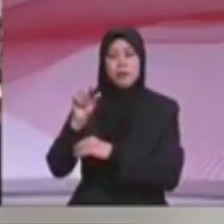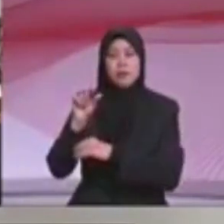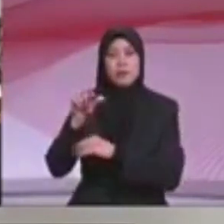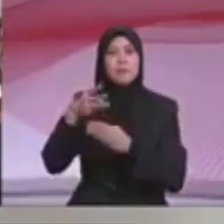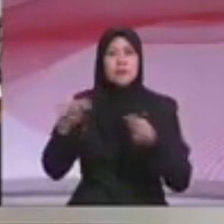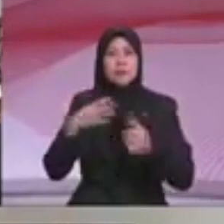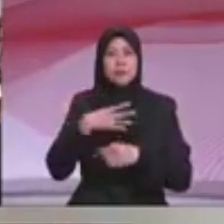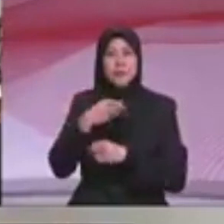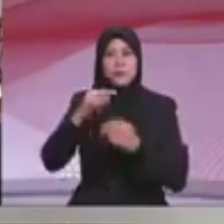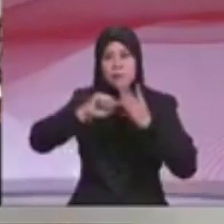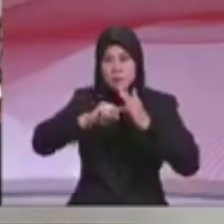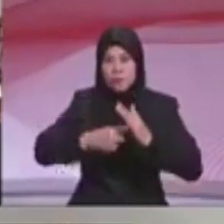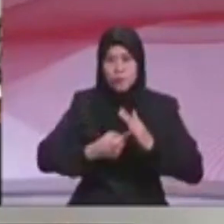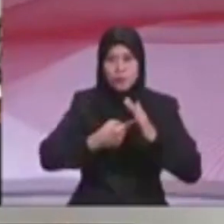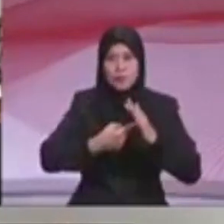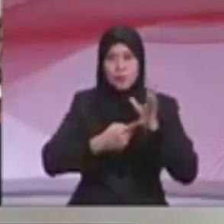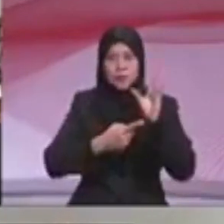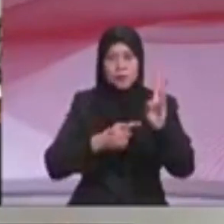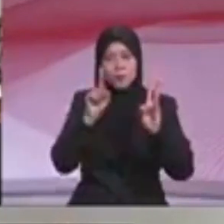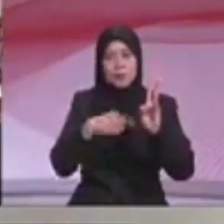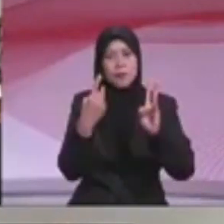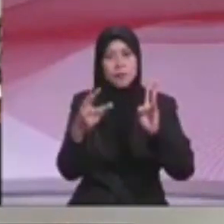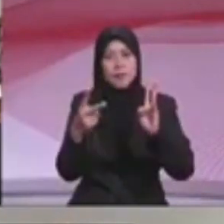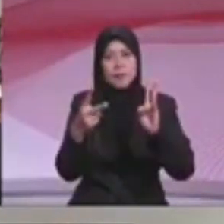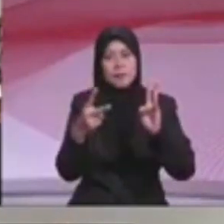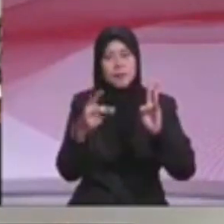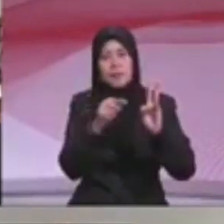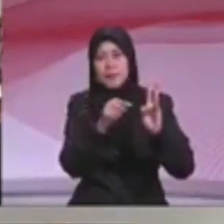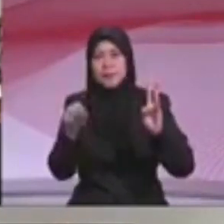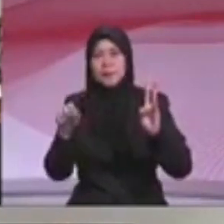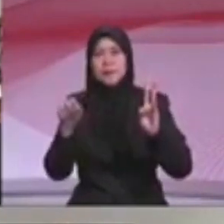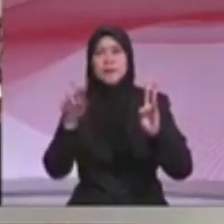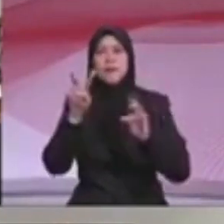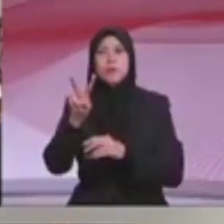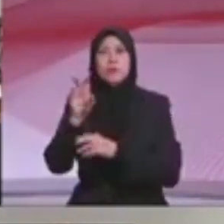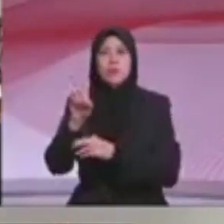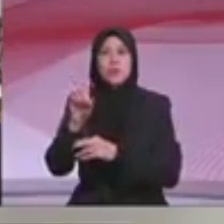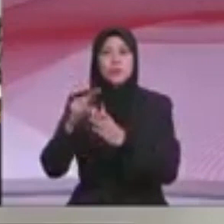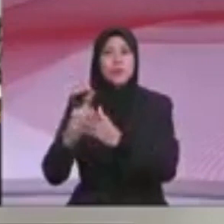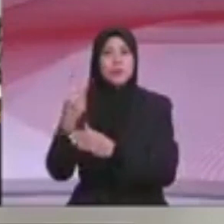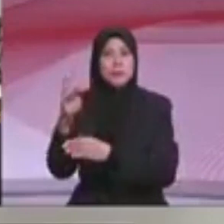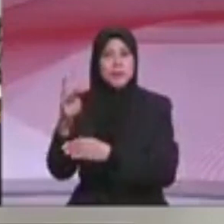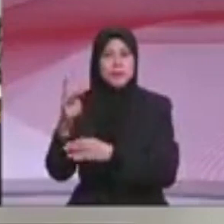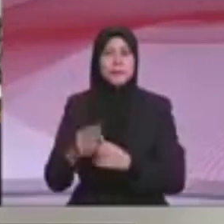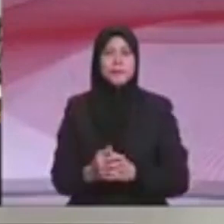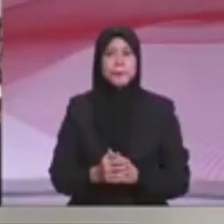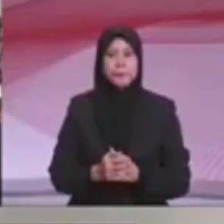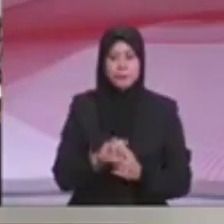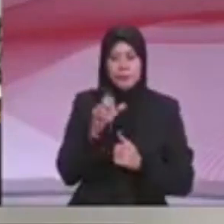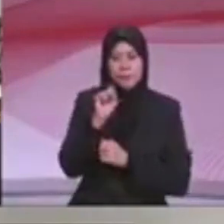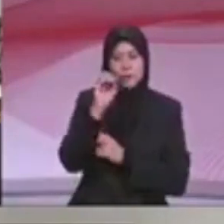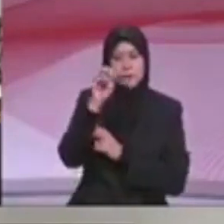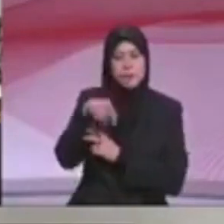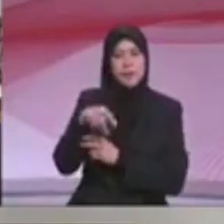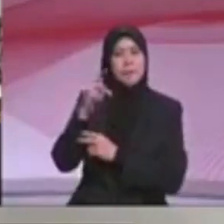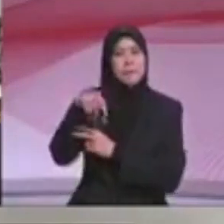Putih berkuat kuasa 7 Disember hingga 20 Disember. Jadi SOP